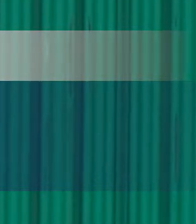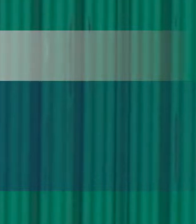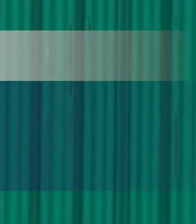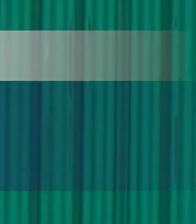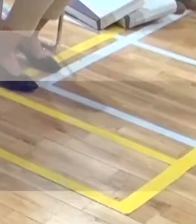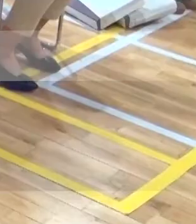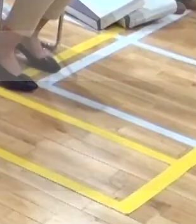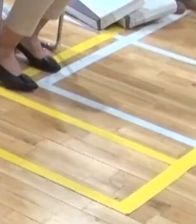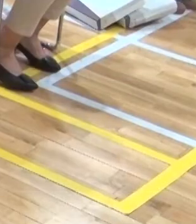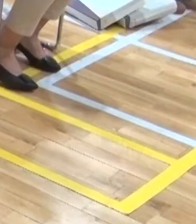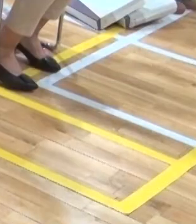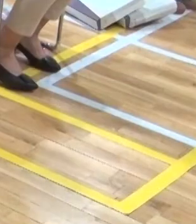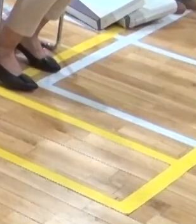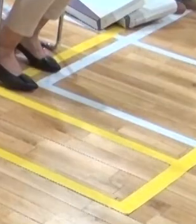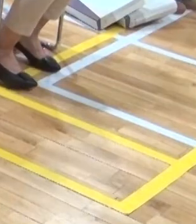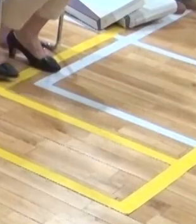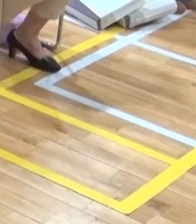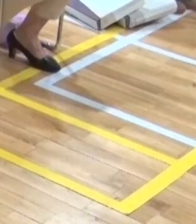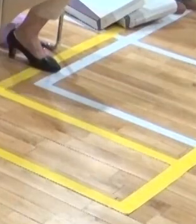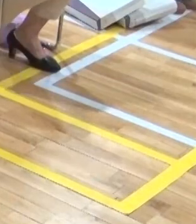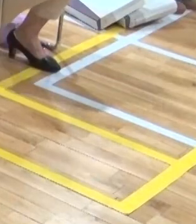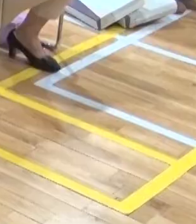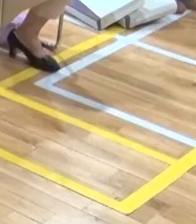마음이 있습니다. 고맙습니다.